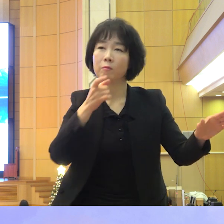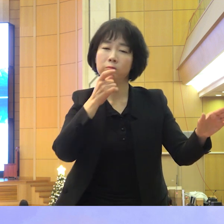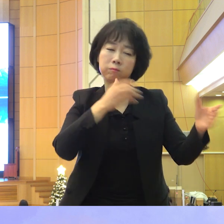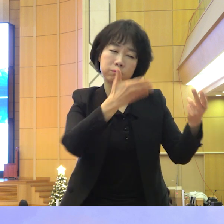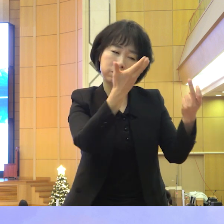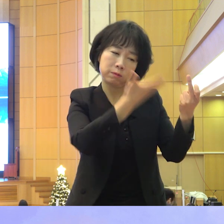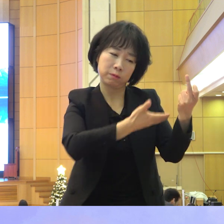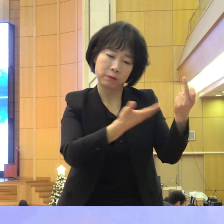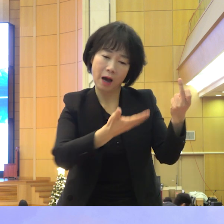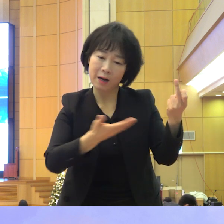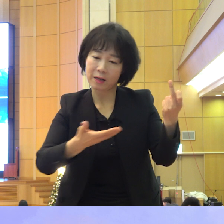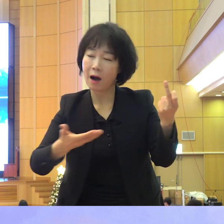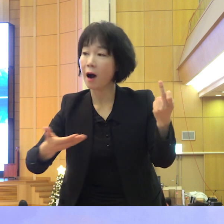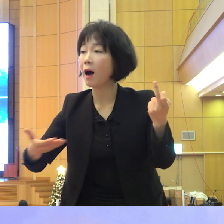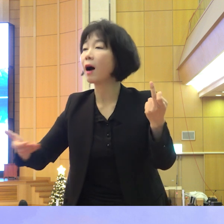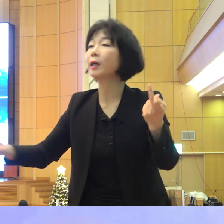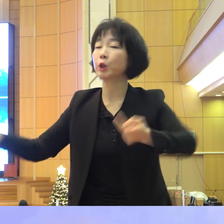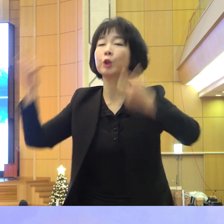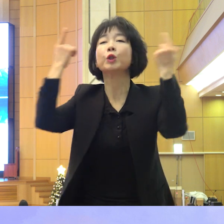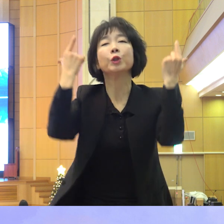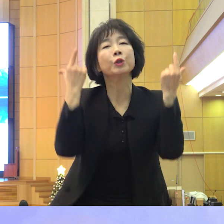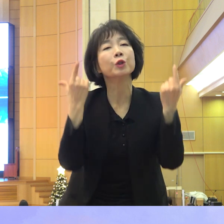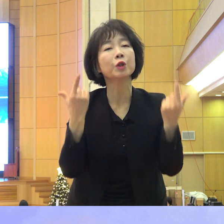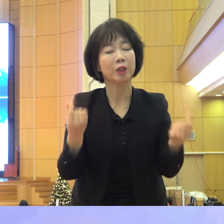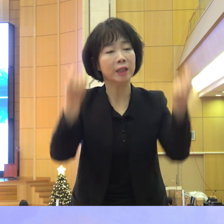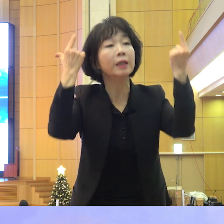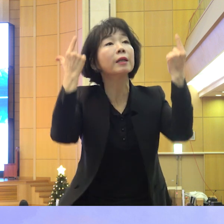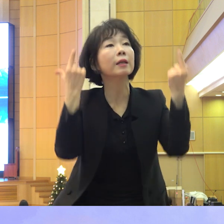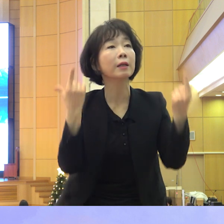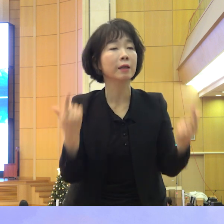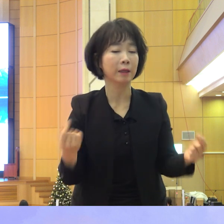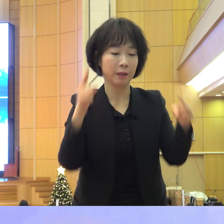찬찬한 강